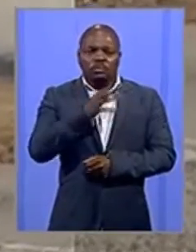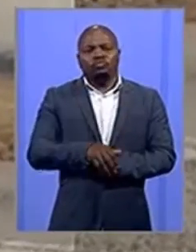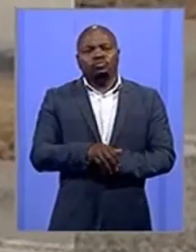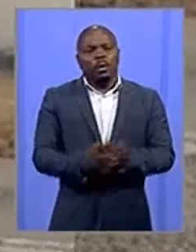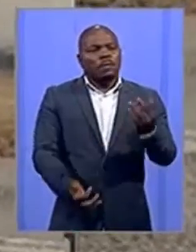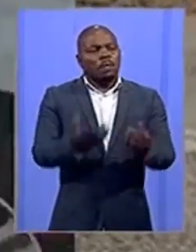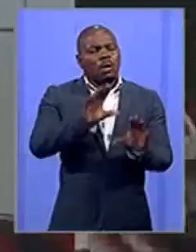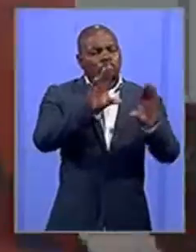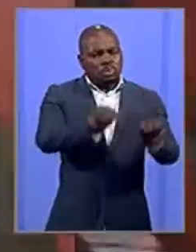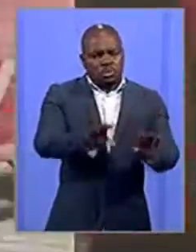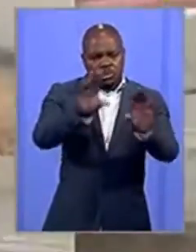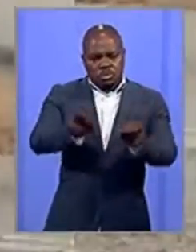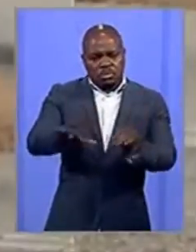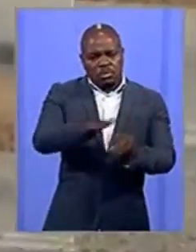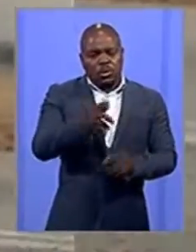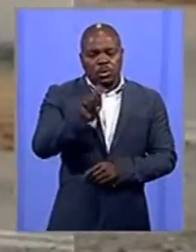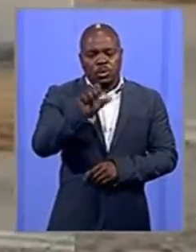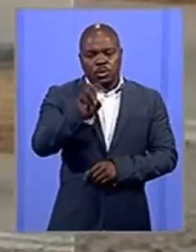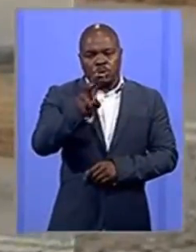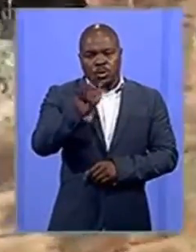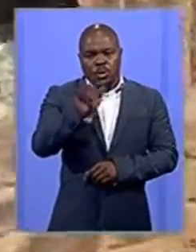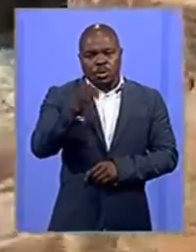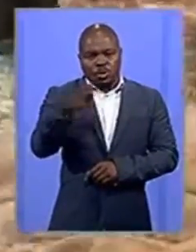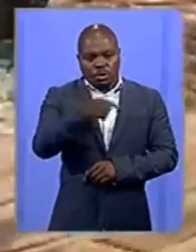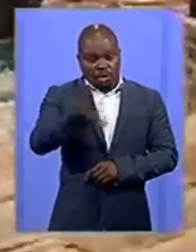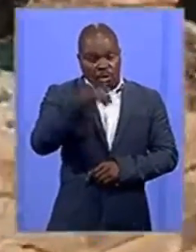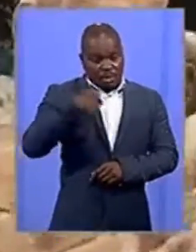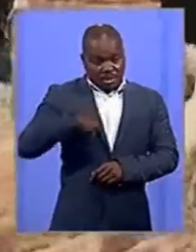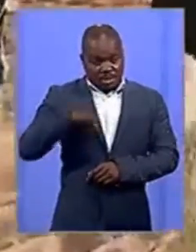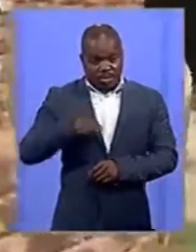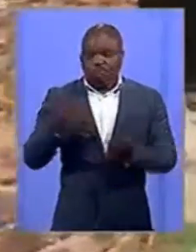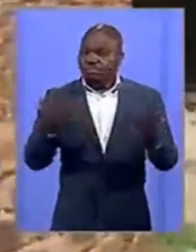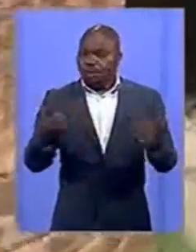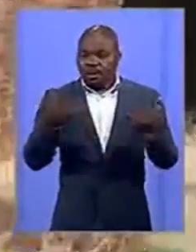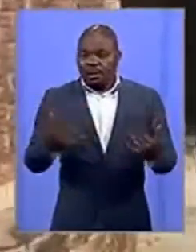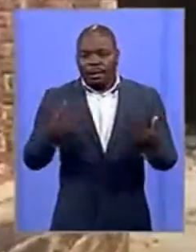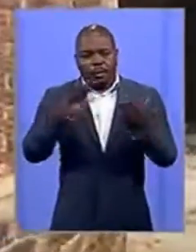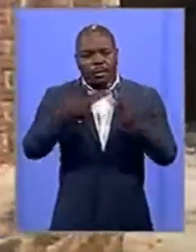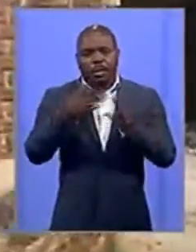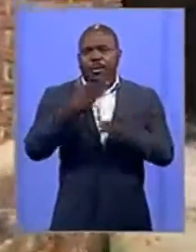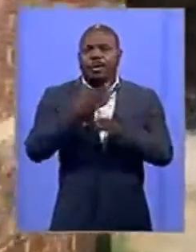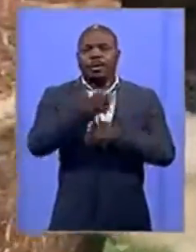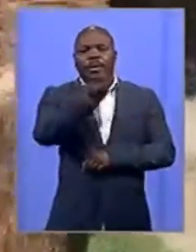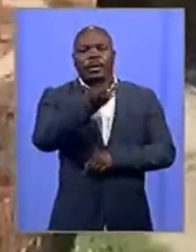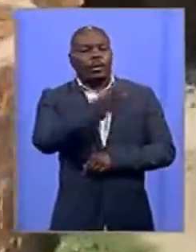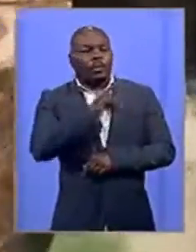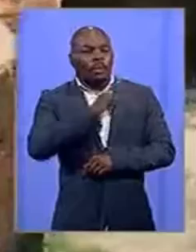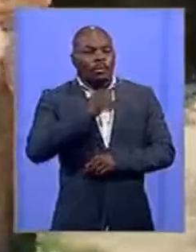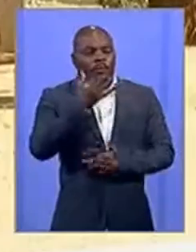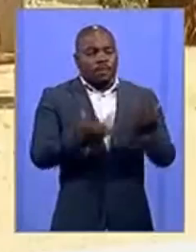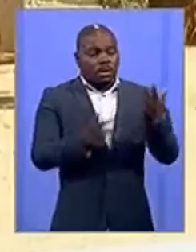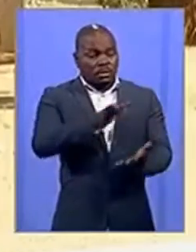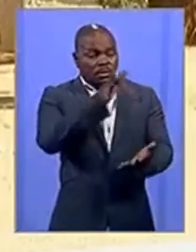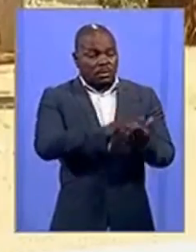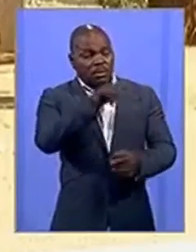a dikaganyeditseng masepala wa Tswayeng kwa Delareyville jaanong a dirwa ke baagi gonne ditheo tsa ditimamolelo